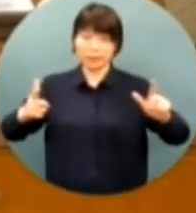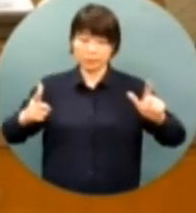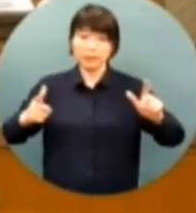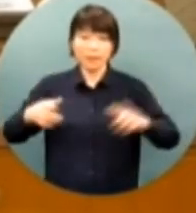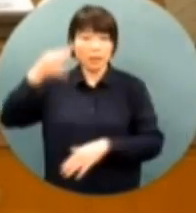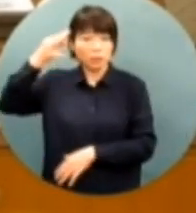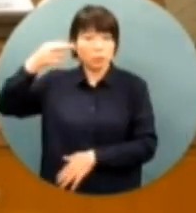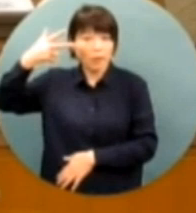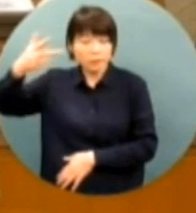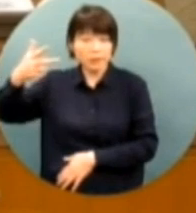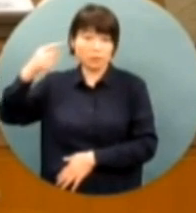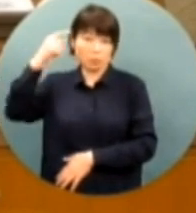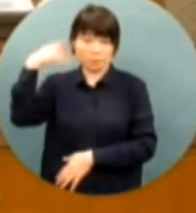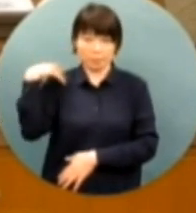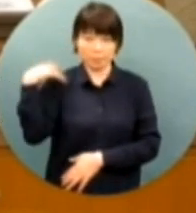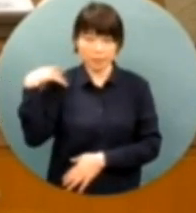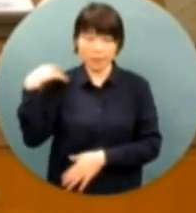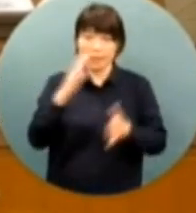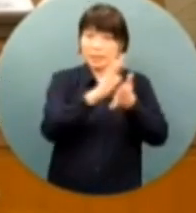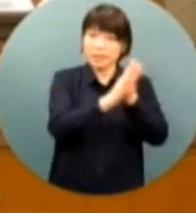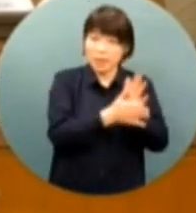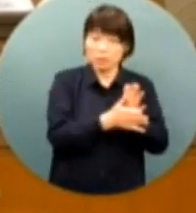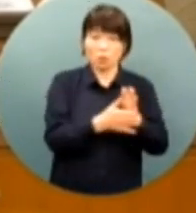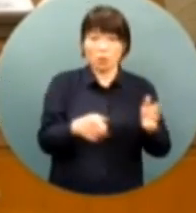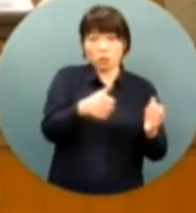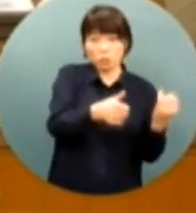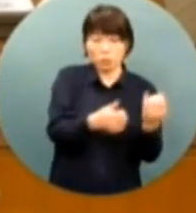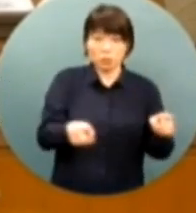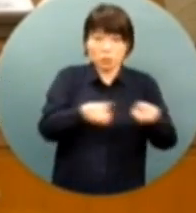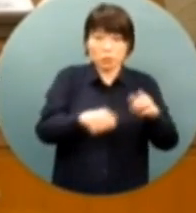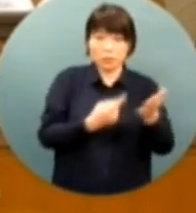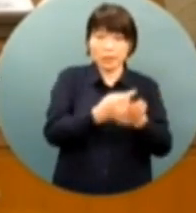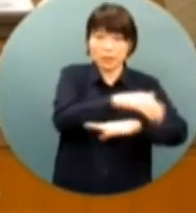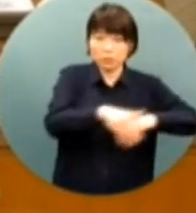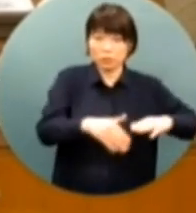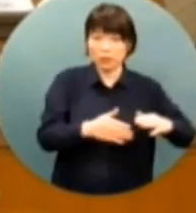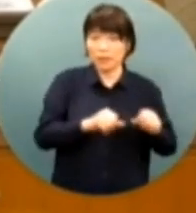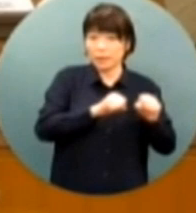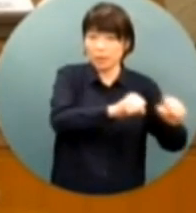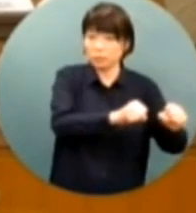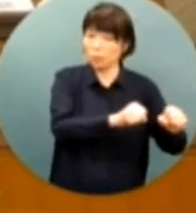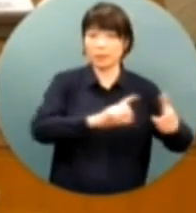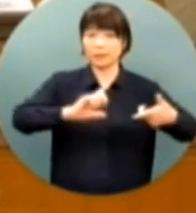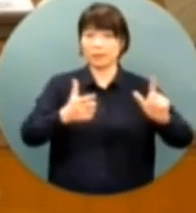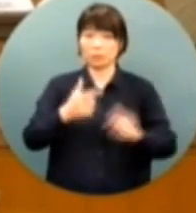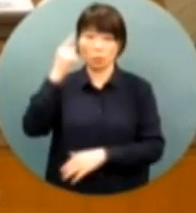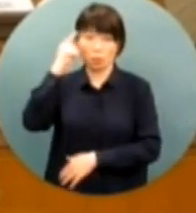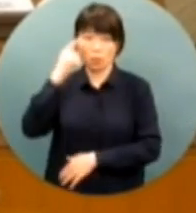で倉吉市の所管案件であり、県の男女共同参画推進委員が裁定を行うことは越権行為ではないかと考え